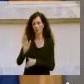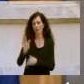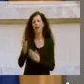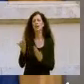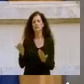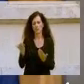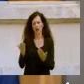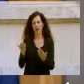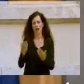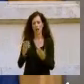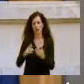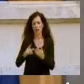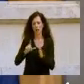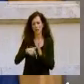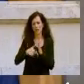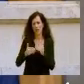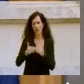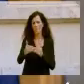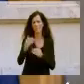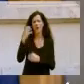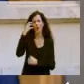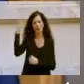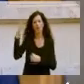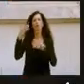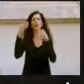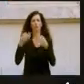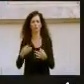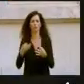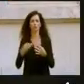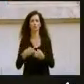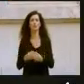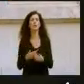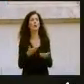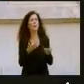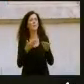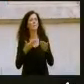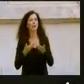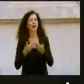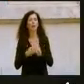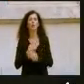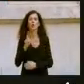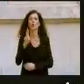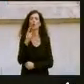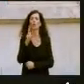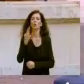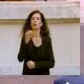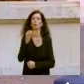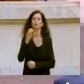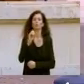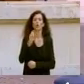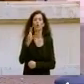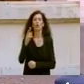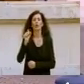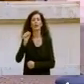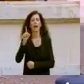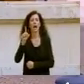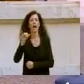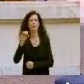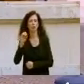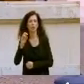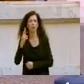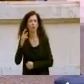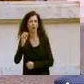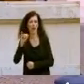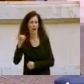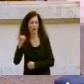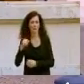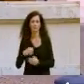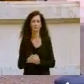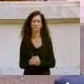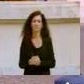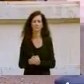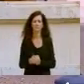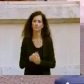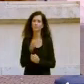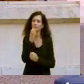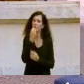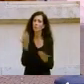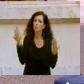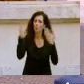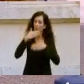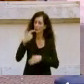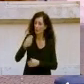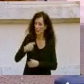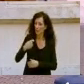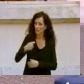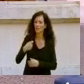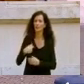deciderà prego valentino russo di radio rai buonasera presidente ri